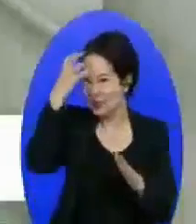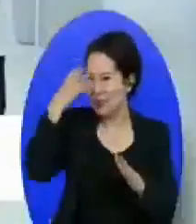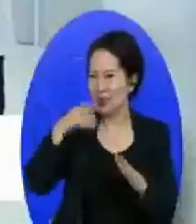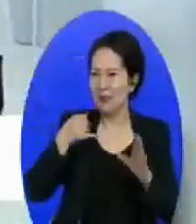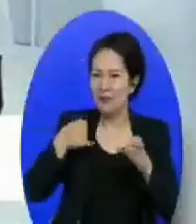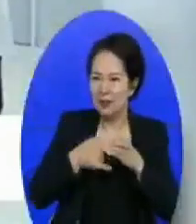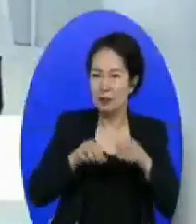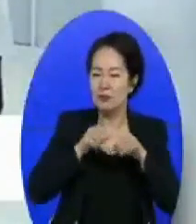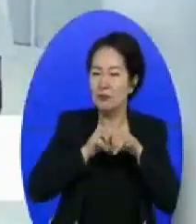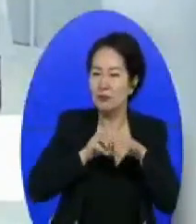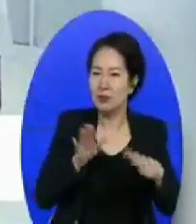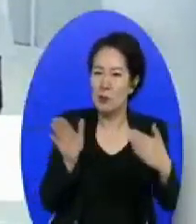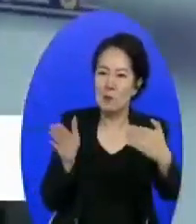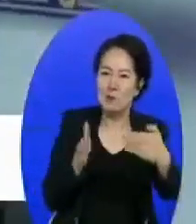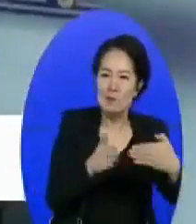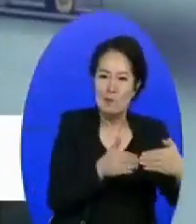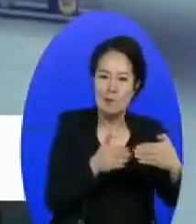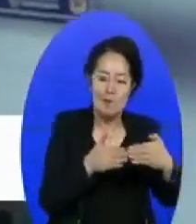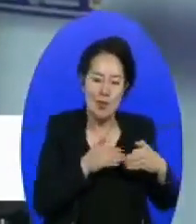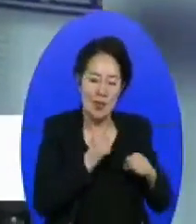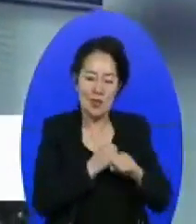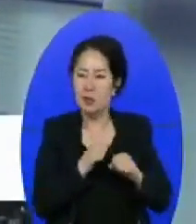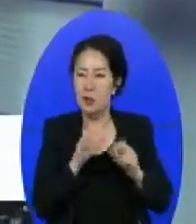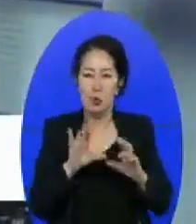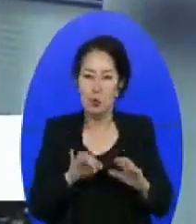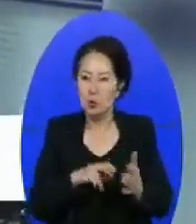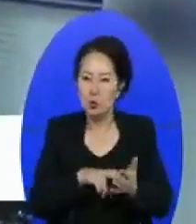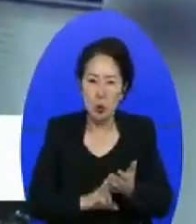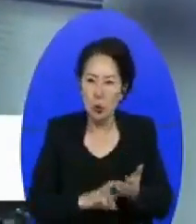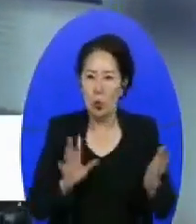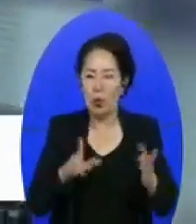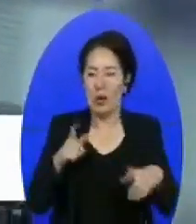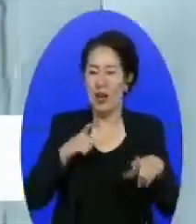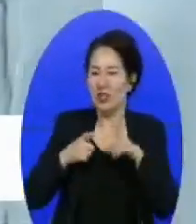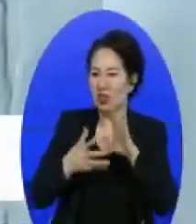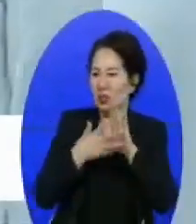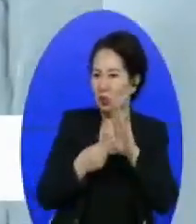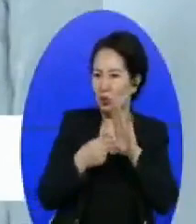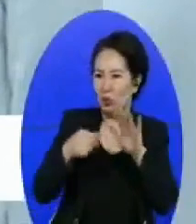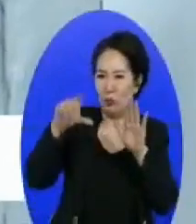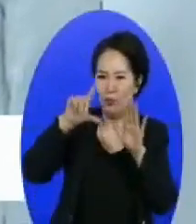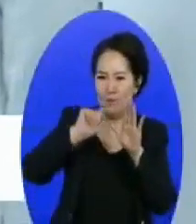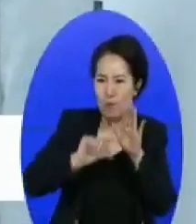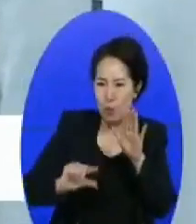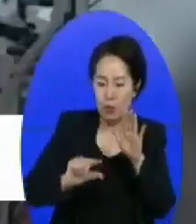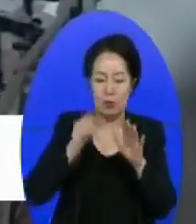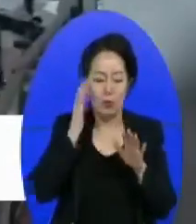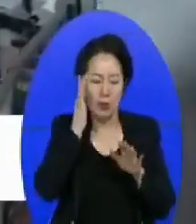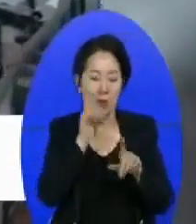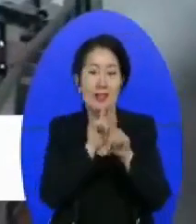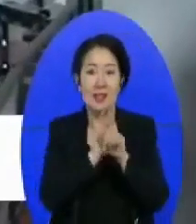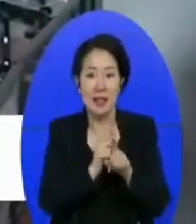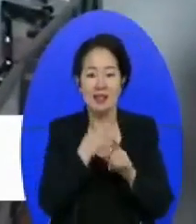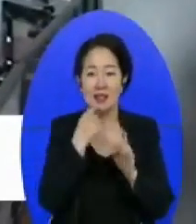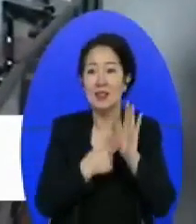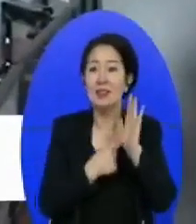вирусын тархалтыг зогсоох арга хэмжээг сулруулахгүй эдийн засгт үзүүлэх нөлөөллийг аль болох одоо бууруулах бодлого баримтлаж байгааг